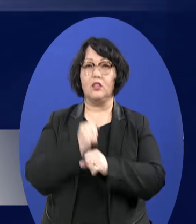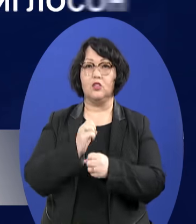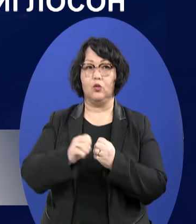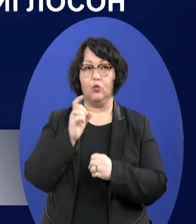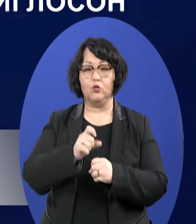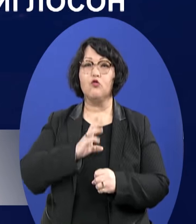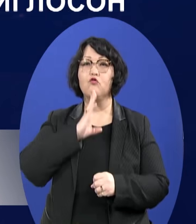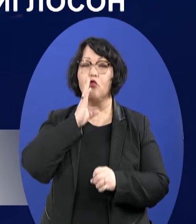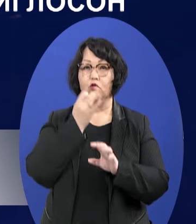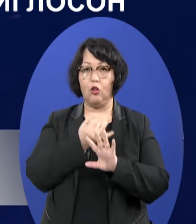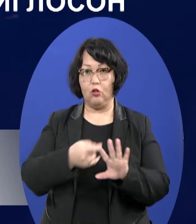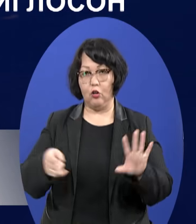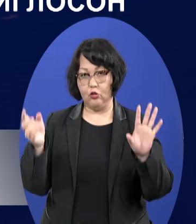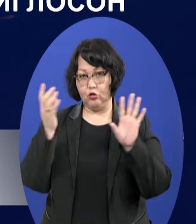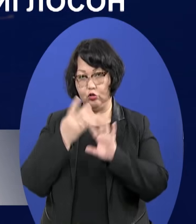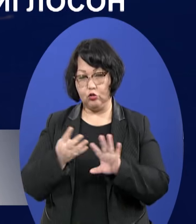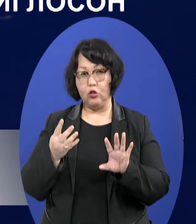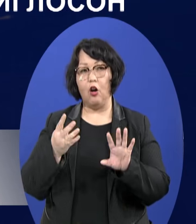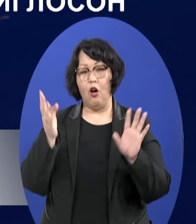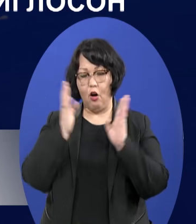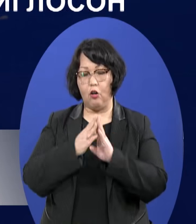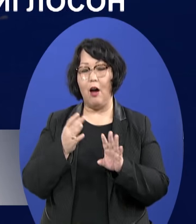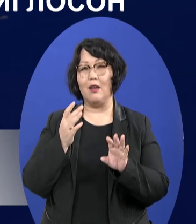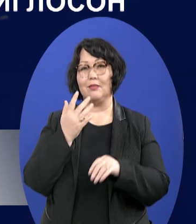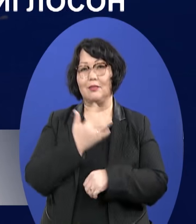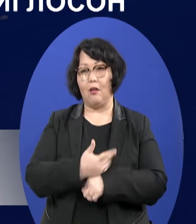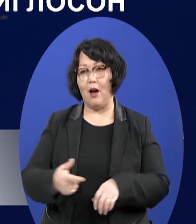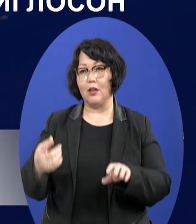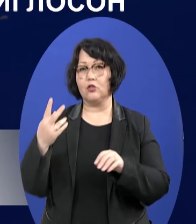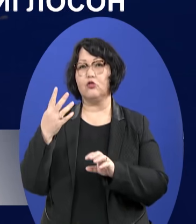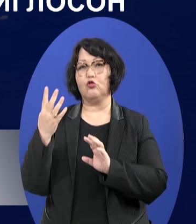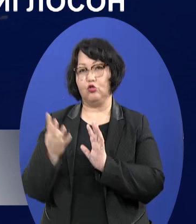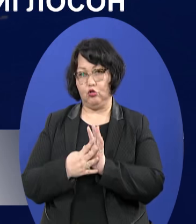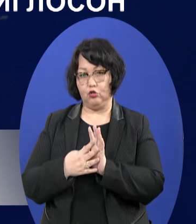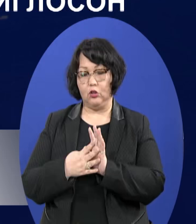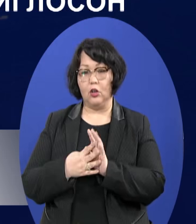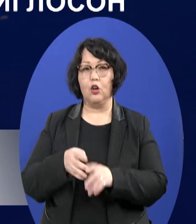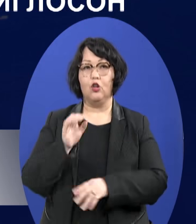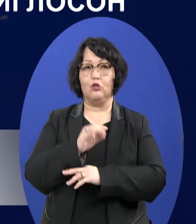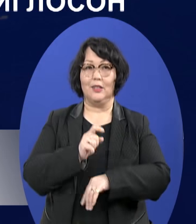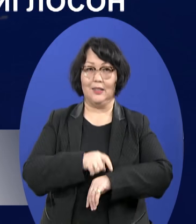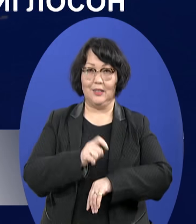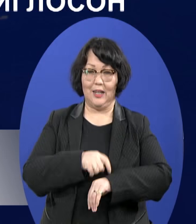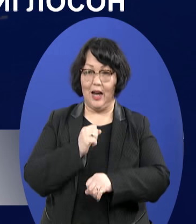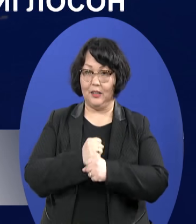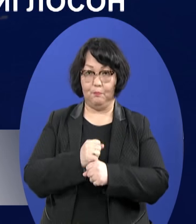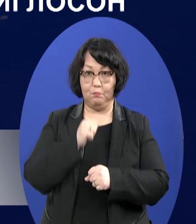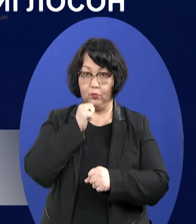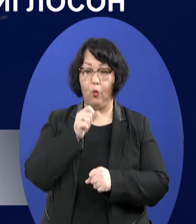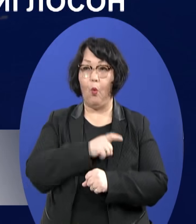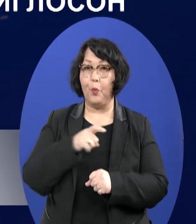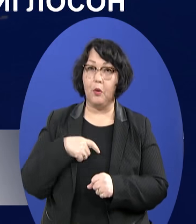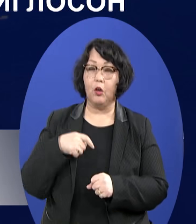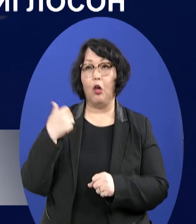цагийг өглөө 7-оос 9, орой 17-оос 20 цагийн хооронд тогтоож, өдрийн цагаар ажлын шаардлагаас бусад тохиолдолд зорчихыг хориглосон